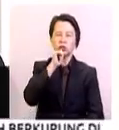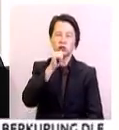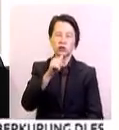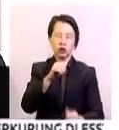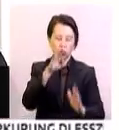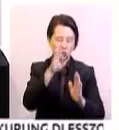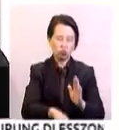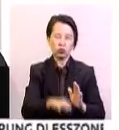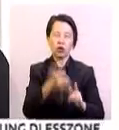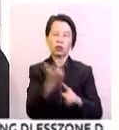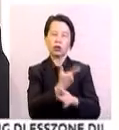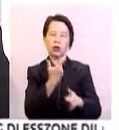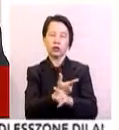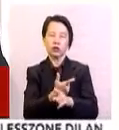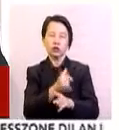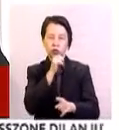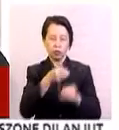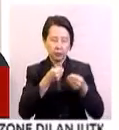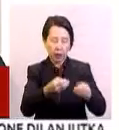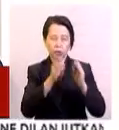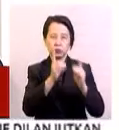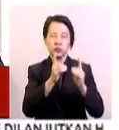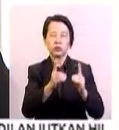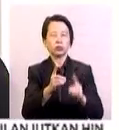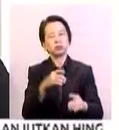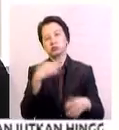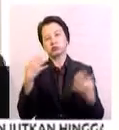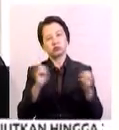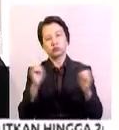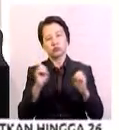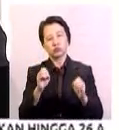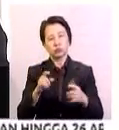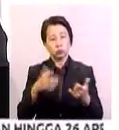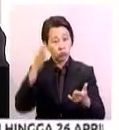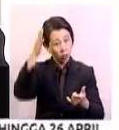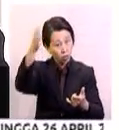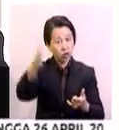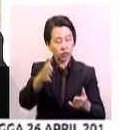yang kepentingan yang bagus untuk mereka one day nanti